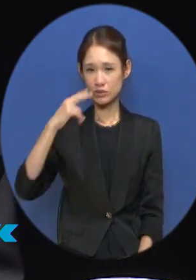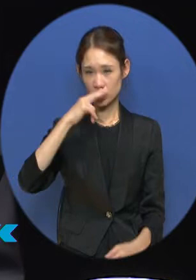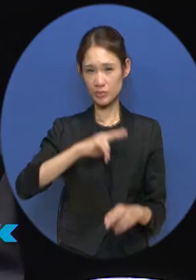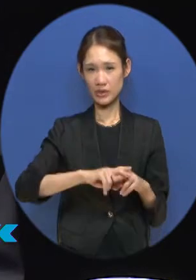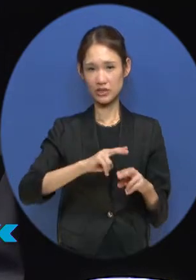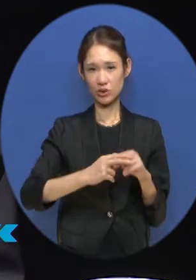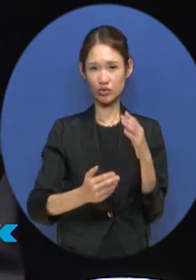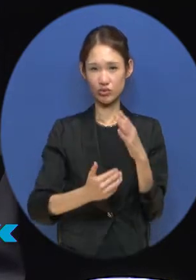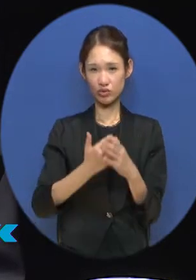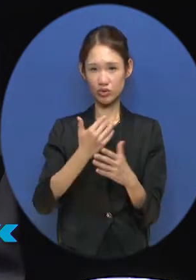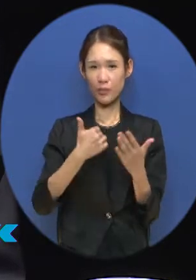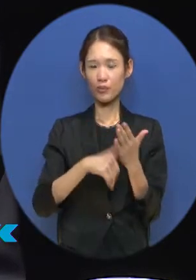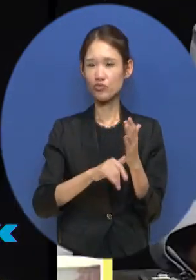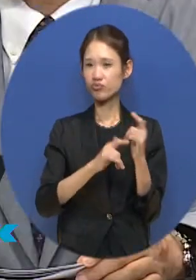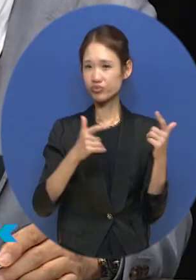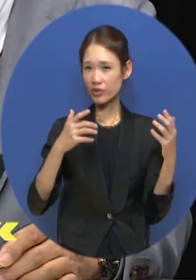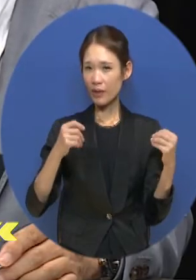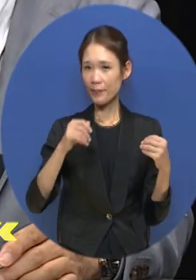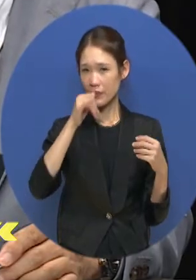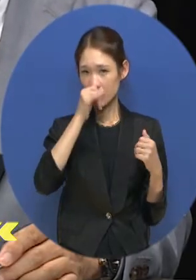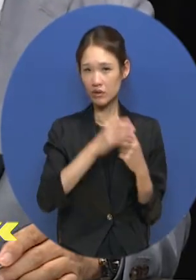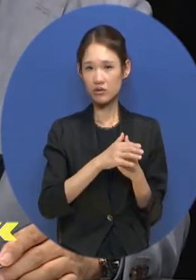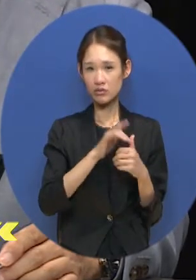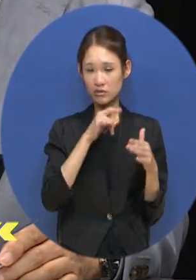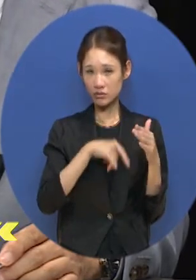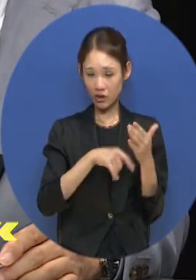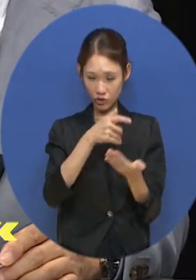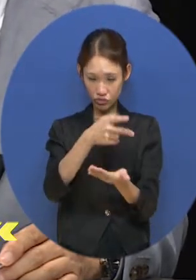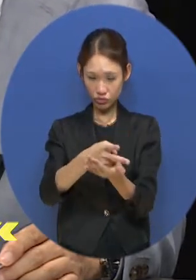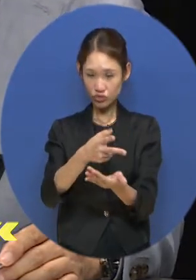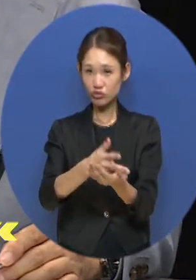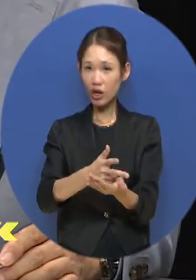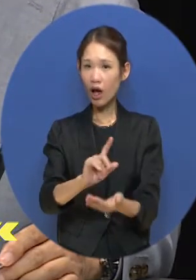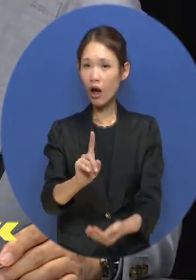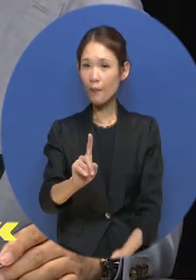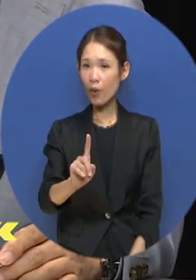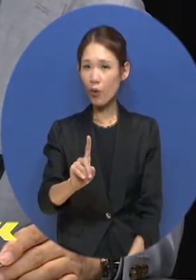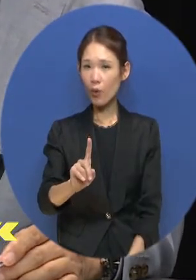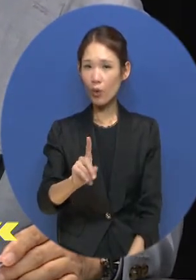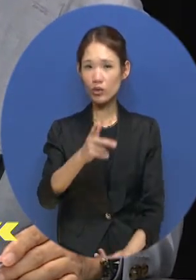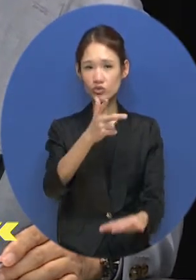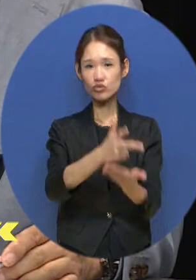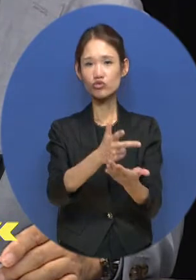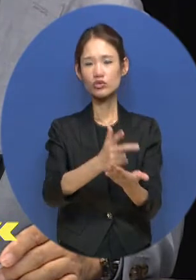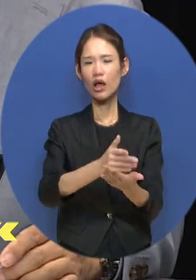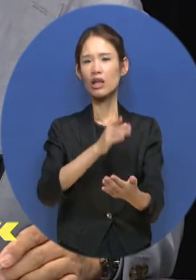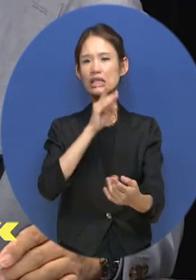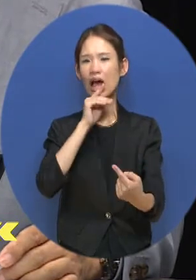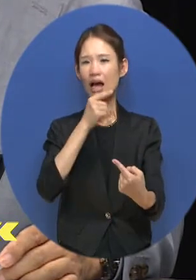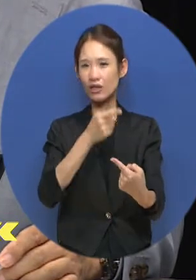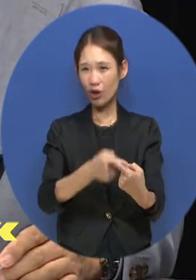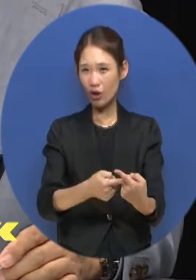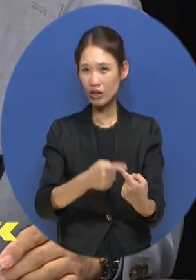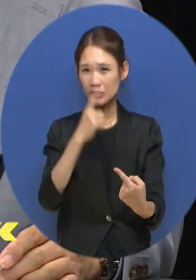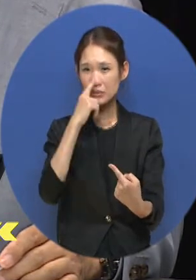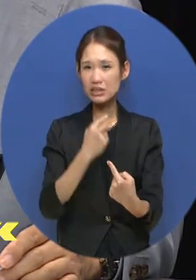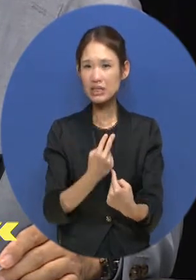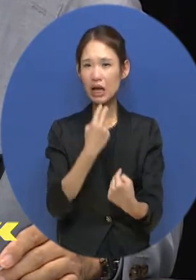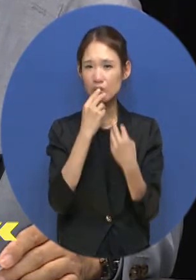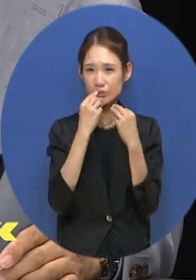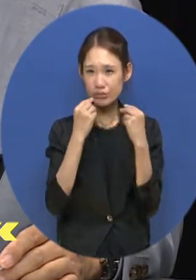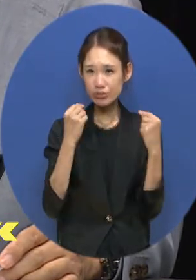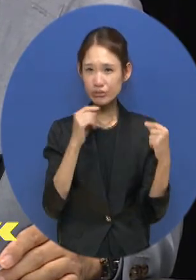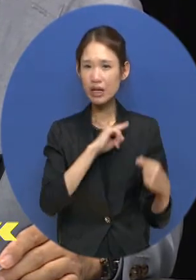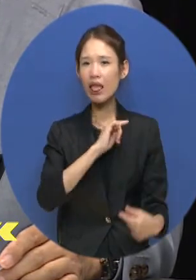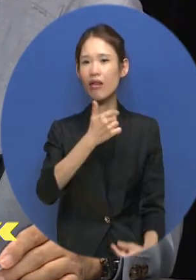문제가 되는 것 같습니다. 지하 주차장은 어떻습니까? 지하 주차장 당연히 미세먼지가 네. 아무래도 가장 큰